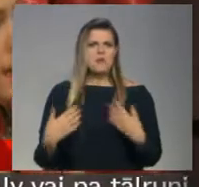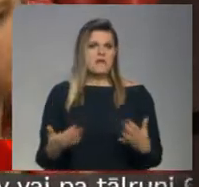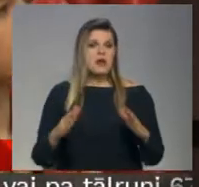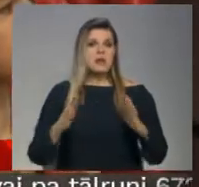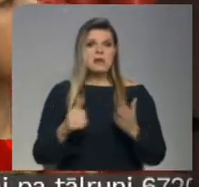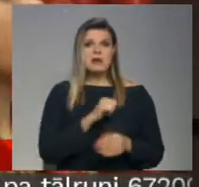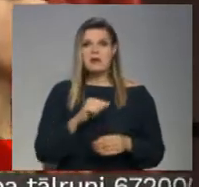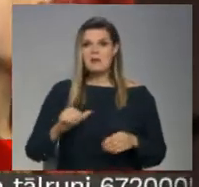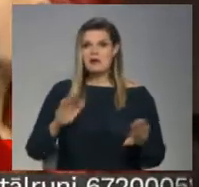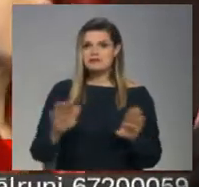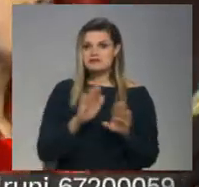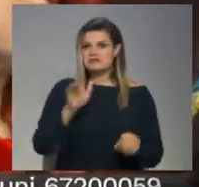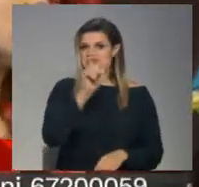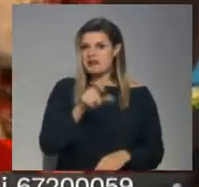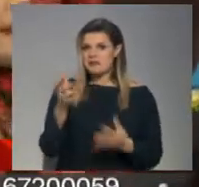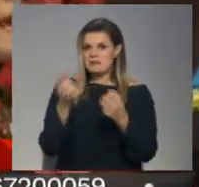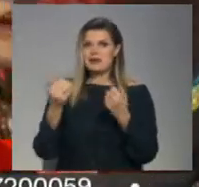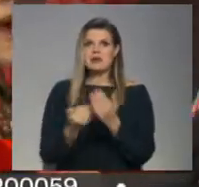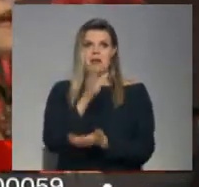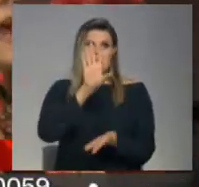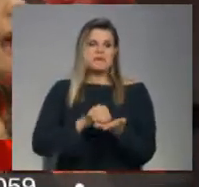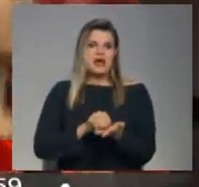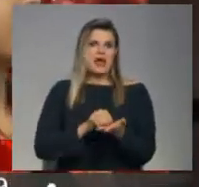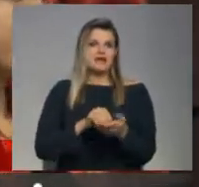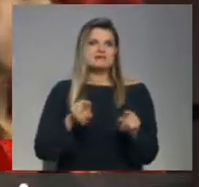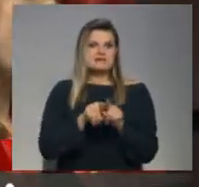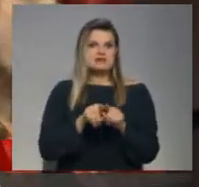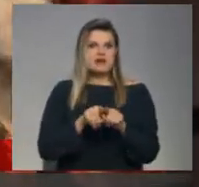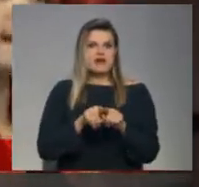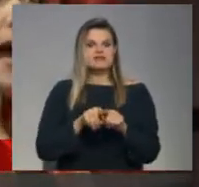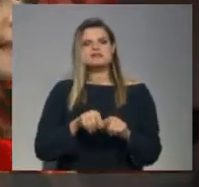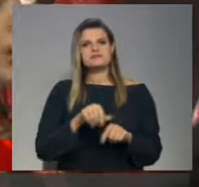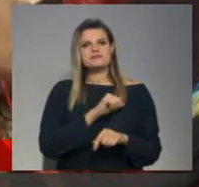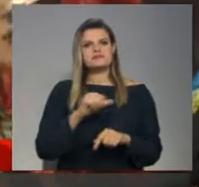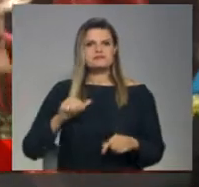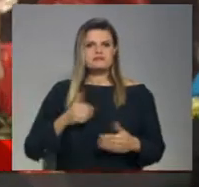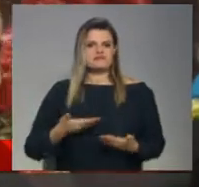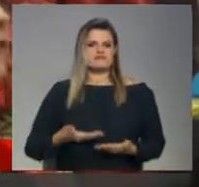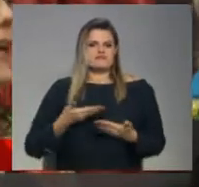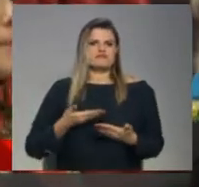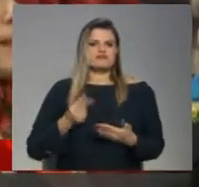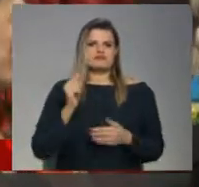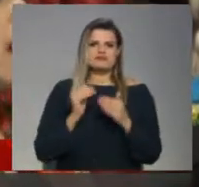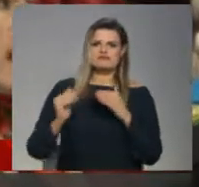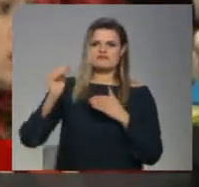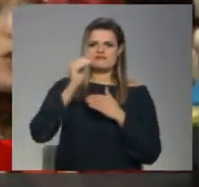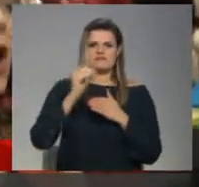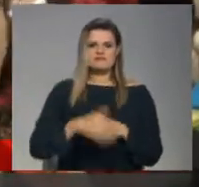dziedātāji tādējādi gūst gan jaunu pieredzi un prasmes, gan iedrošinās savu varēšanas latiņu pacelt